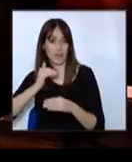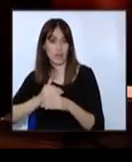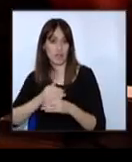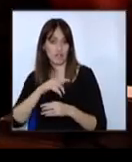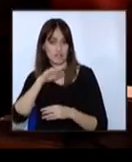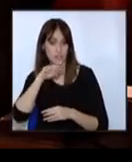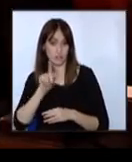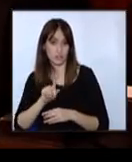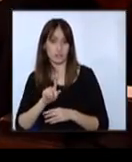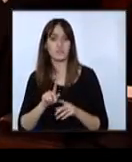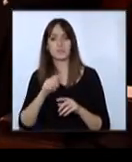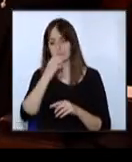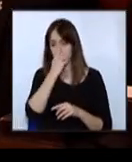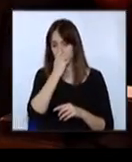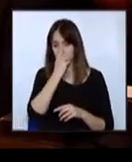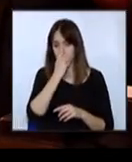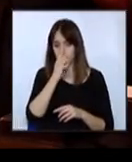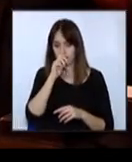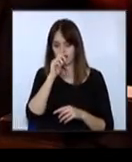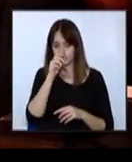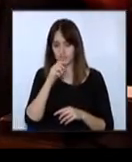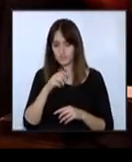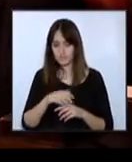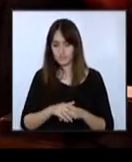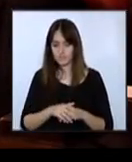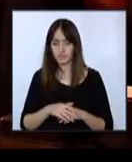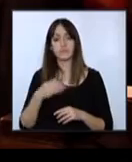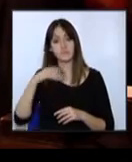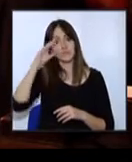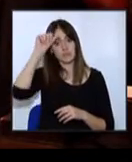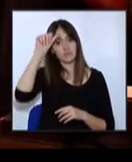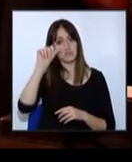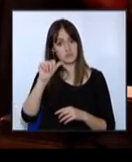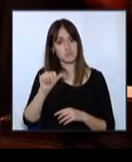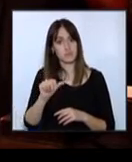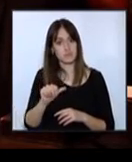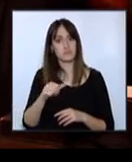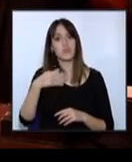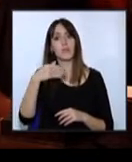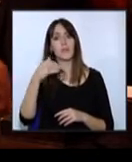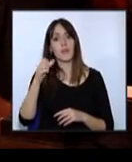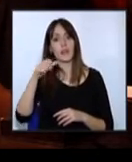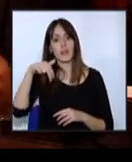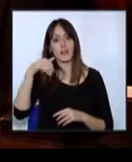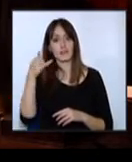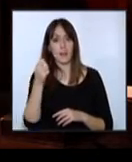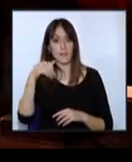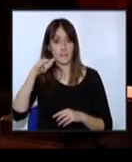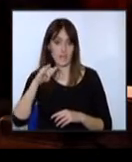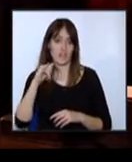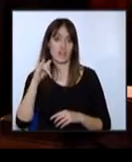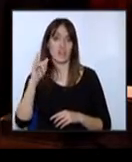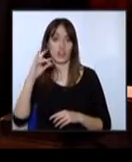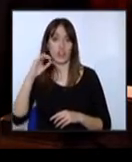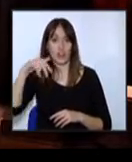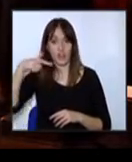Sí, jo he tingut temps d'escoltar les explicacions que ha donat el regidor Benjamí Dòniga, però en tot cas ho faré,